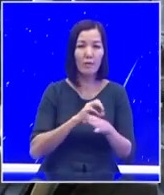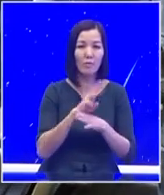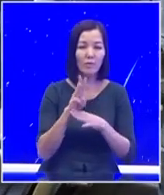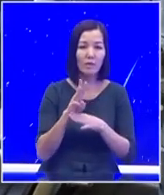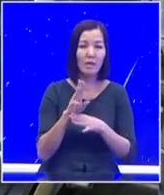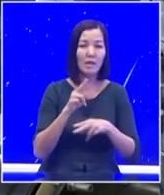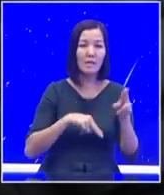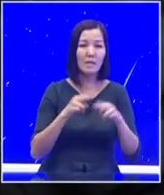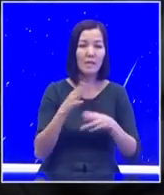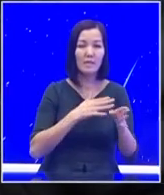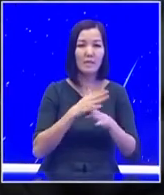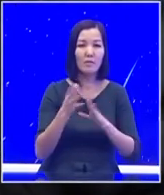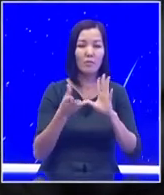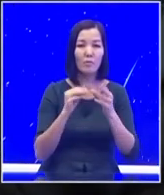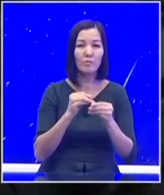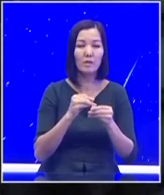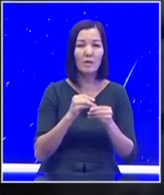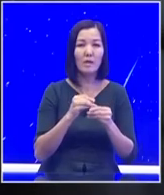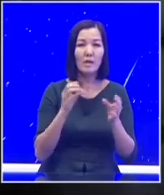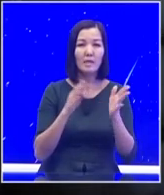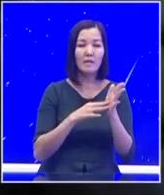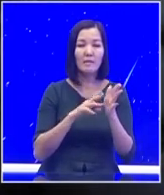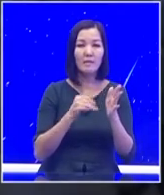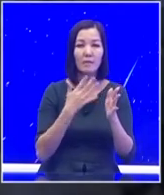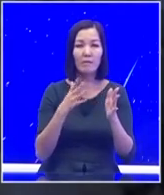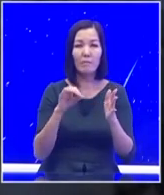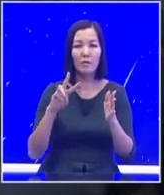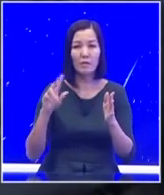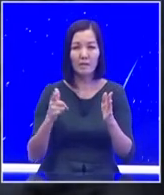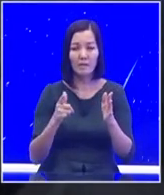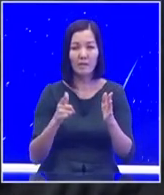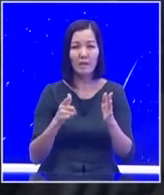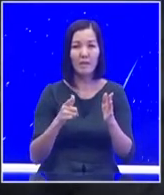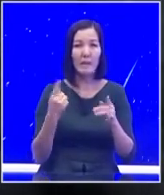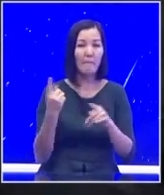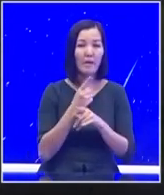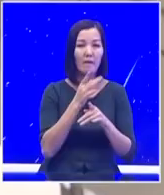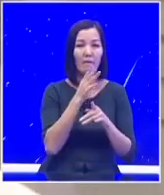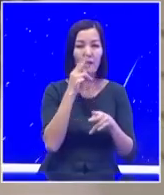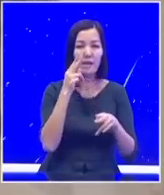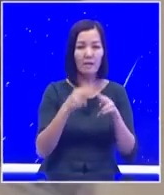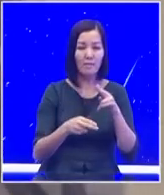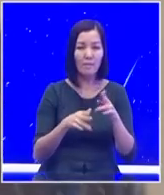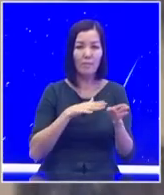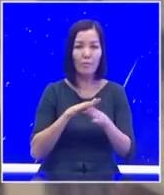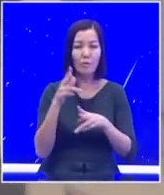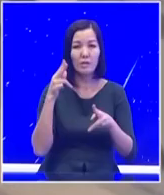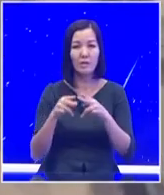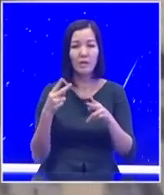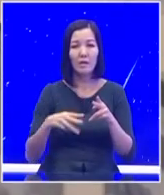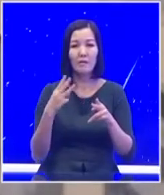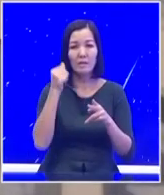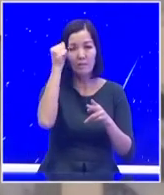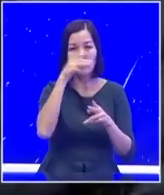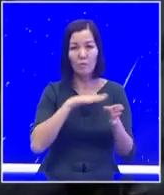его строительство затратят в общей сложности почти 9,5 миллиардов тенге. Первый этап уже окончен, полностью завершат в 2023